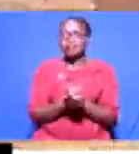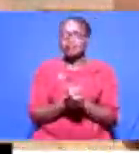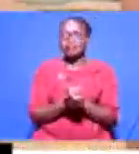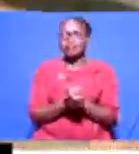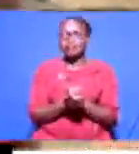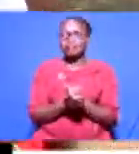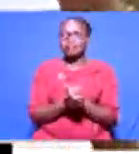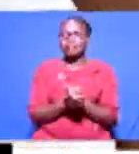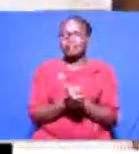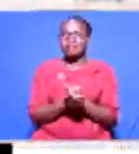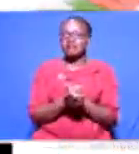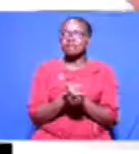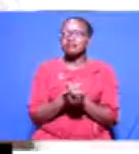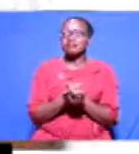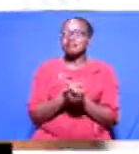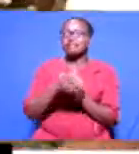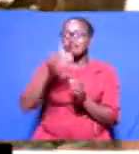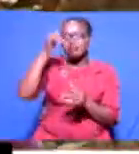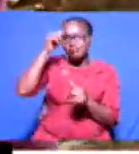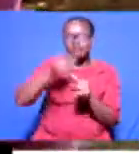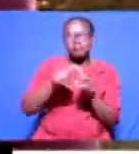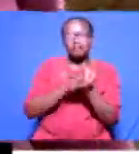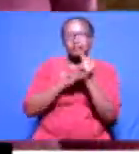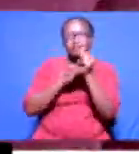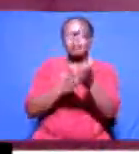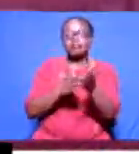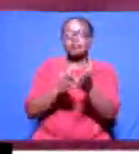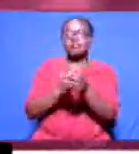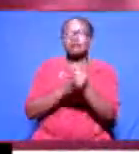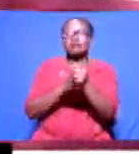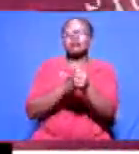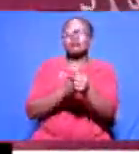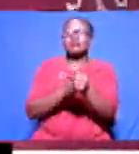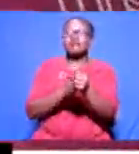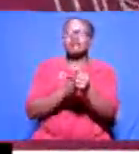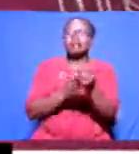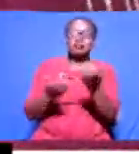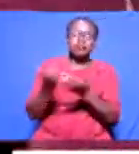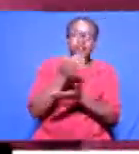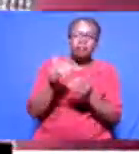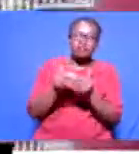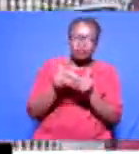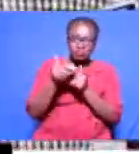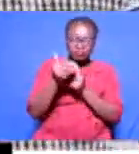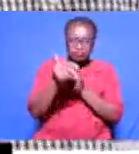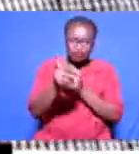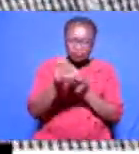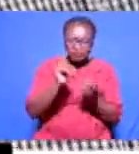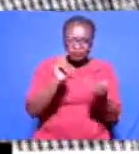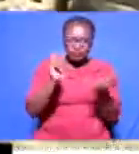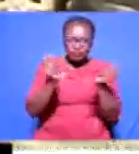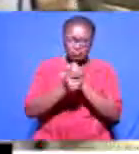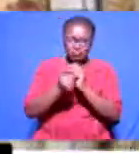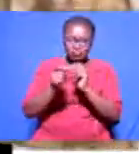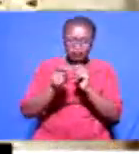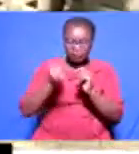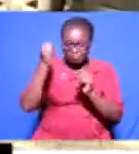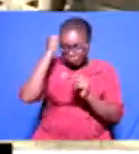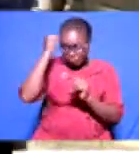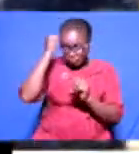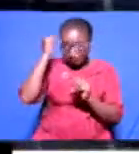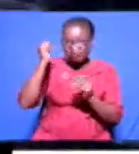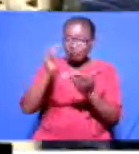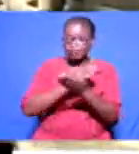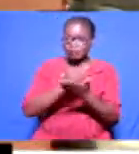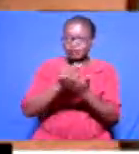Kenyans eulogizing Kibaki as a leader who drove the country's economy forward and engineered reforms in the education sector. Tusaidia